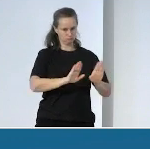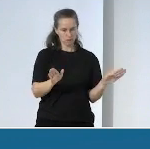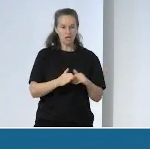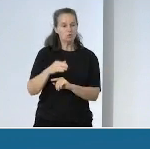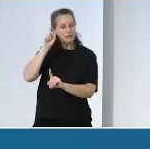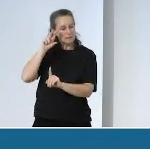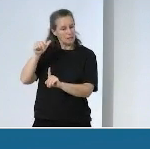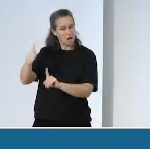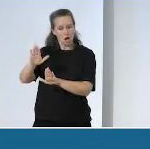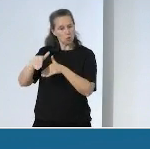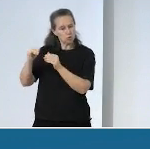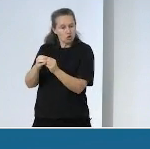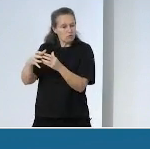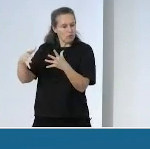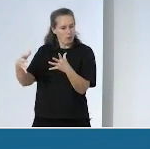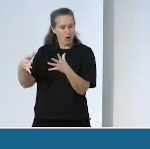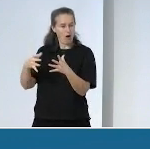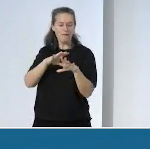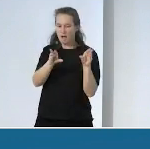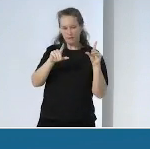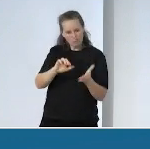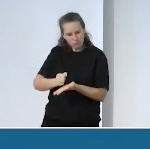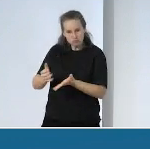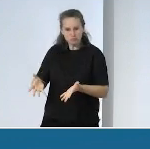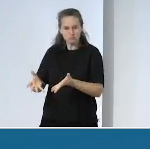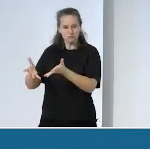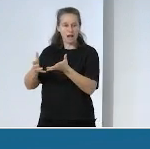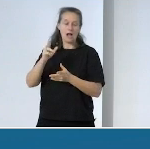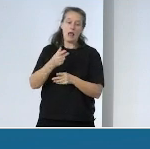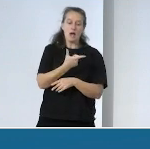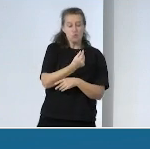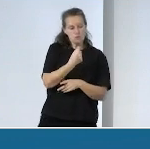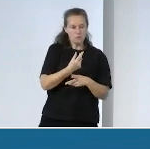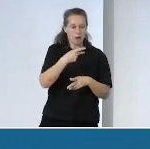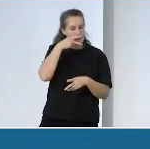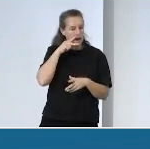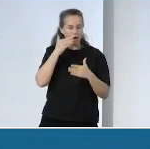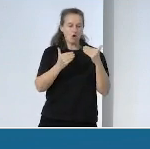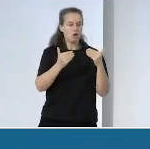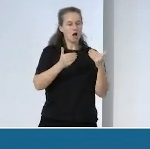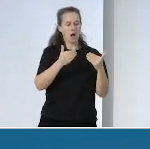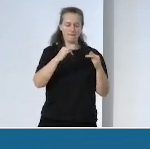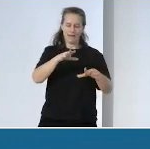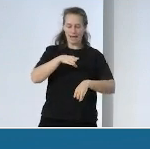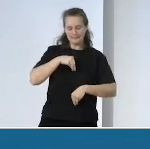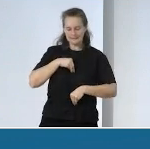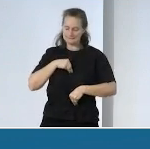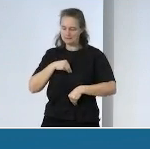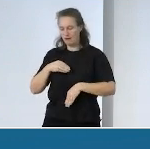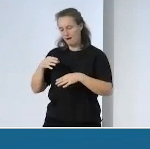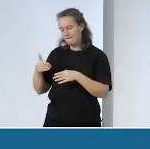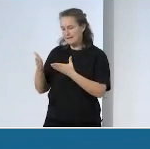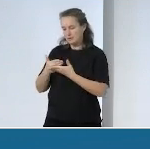Donc, Émilie poursuit son développement avec le soutien de la famille, même si le couple parental n'est pas sur le même plan d'acceptation des fragilités de leur